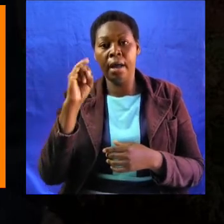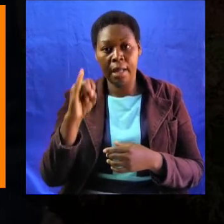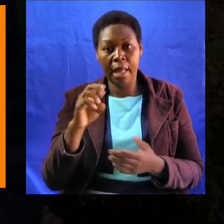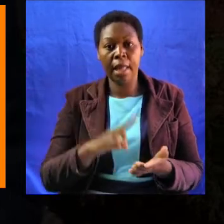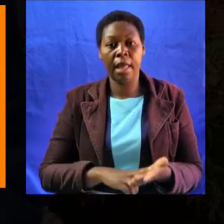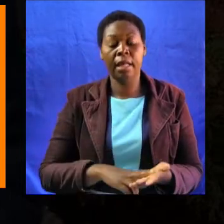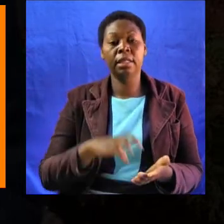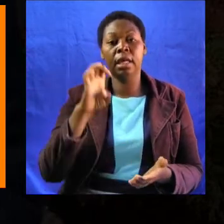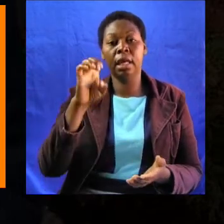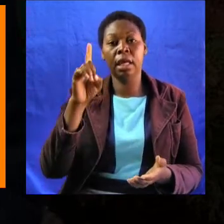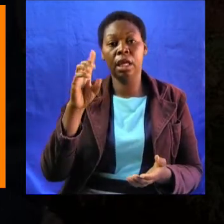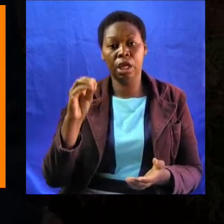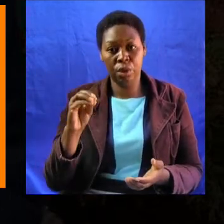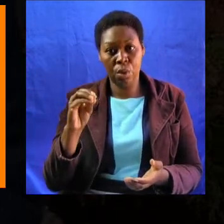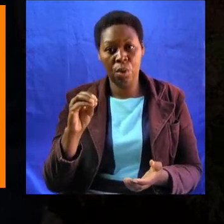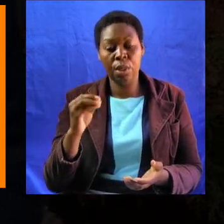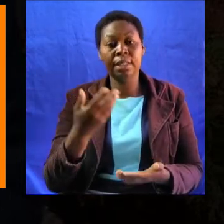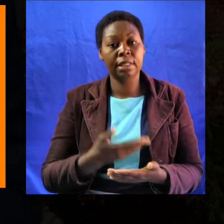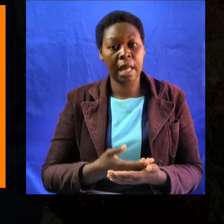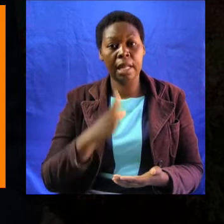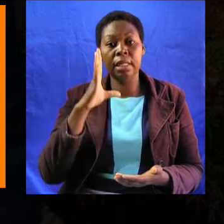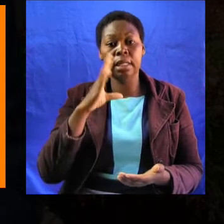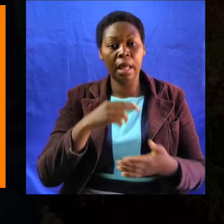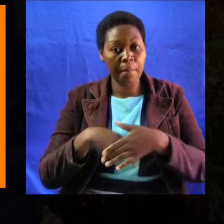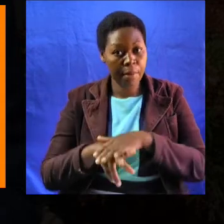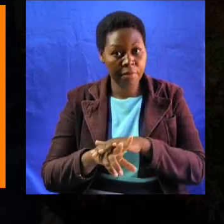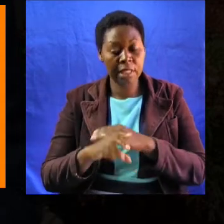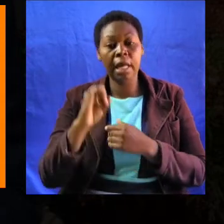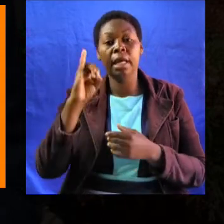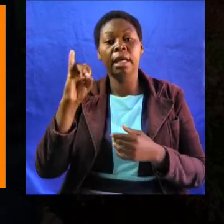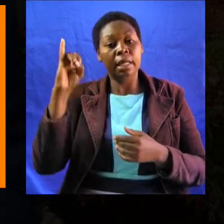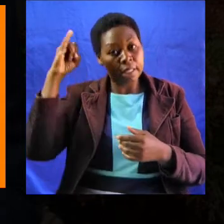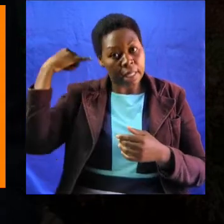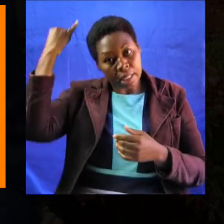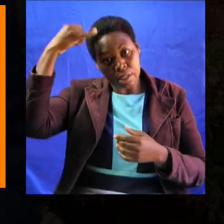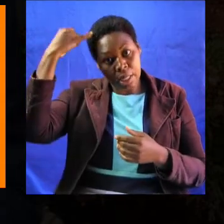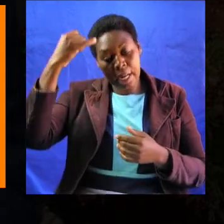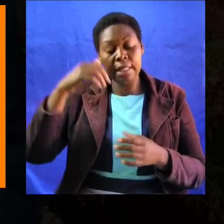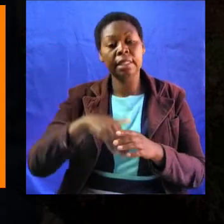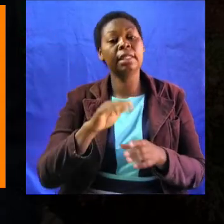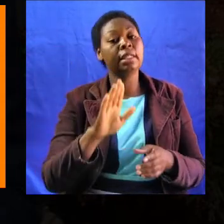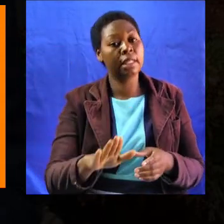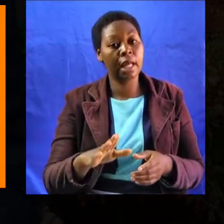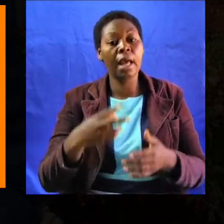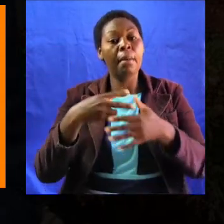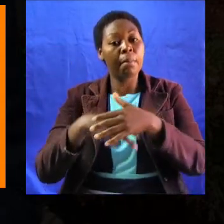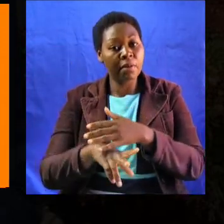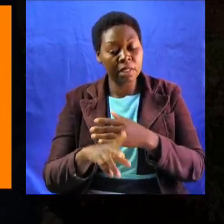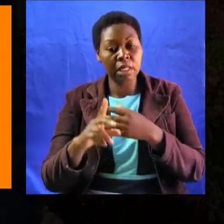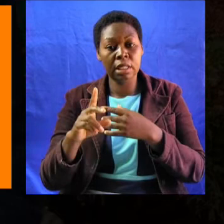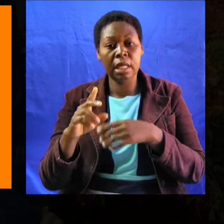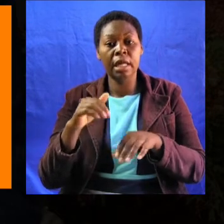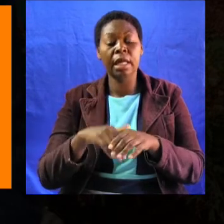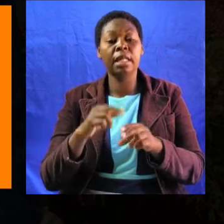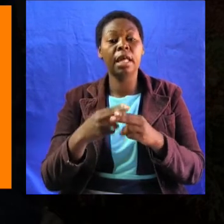waIdho vakaprofitira vaJudha vakanga vari paJudha neJerusarema vakavaprofitira nezita raMwari waIsraeri.